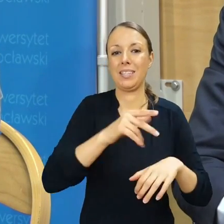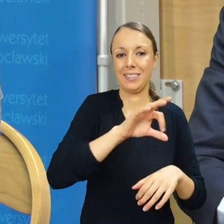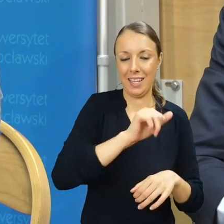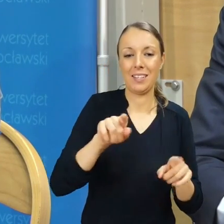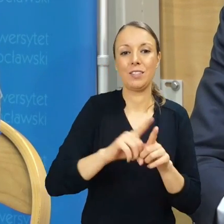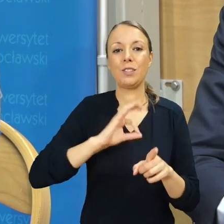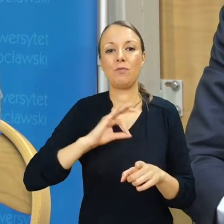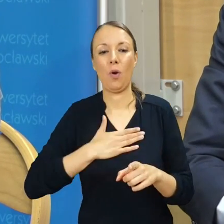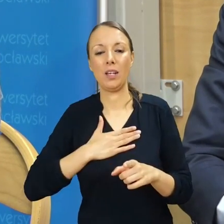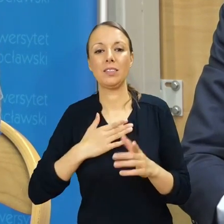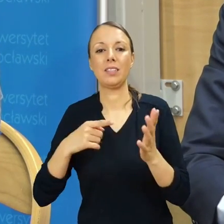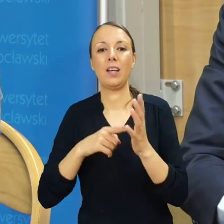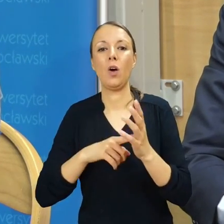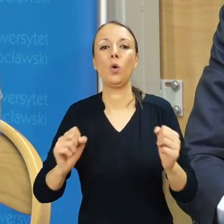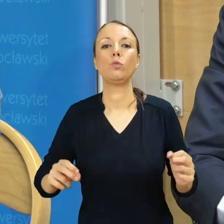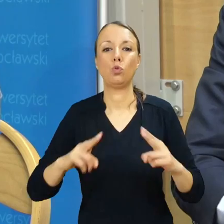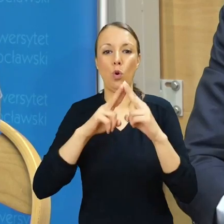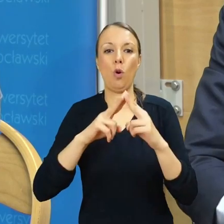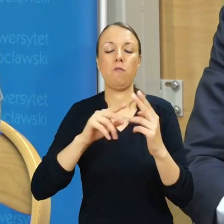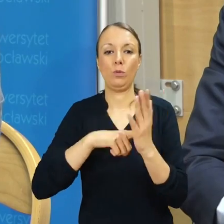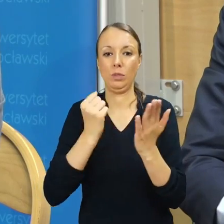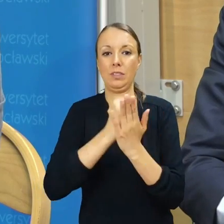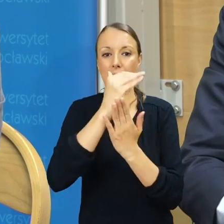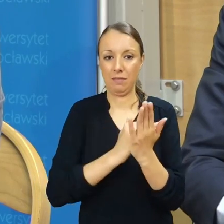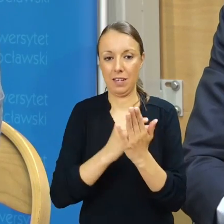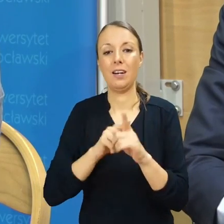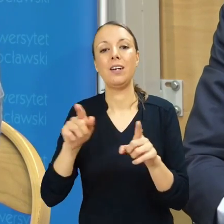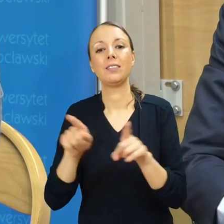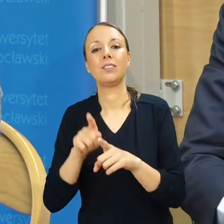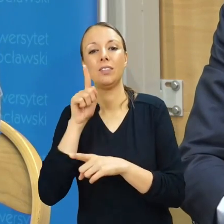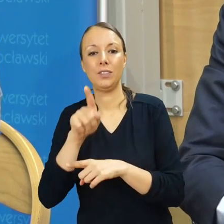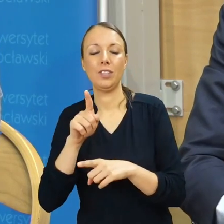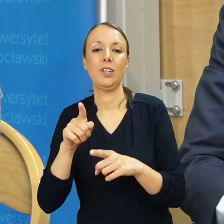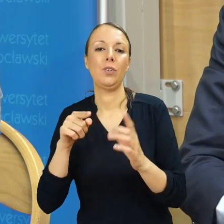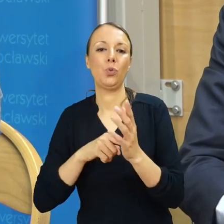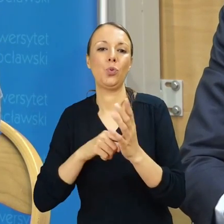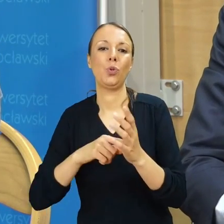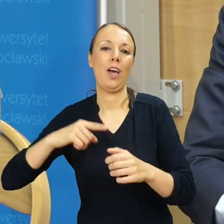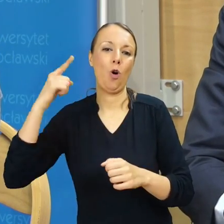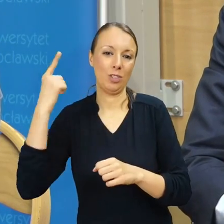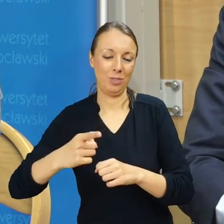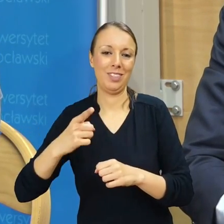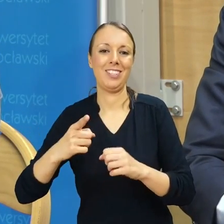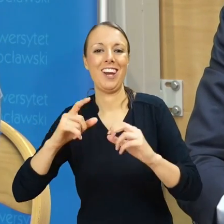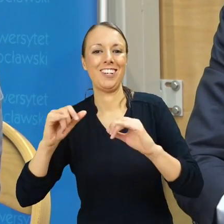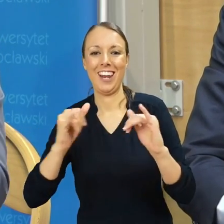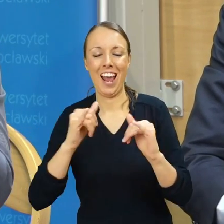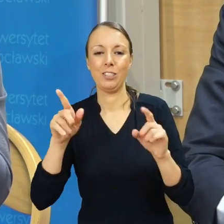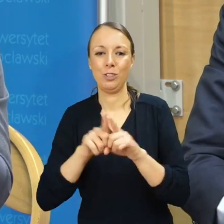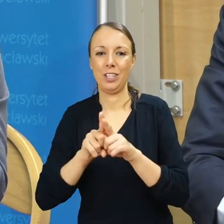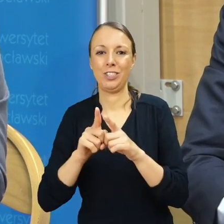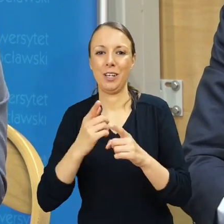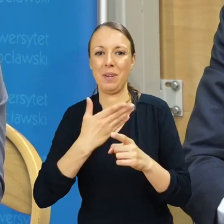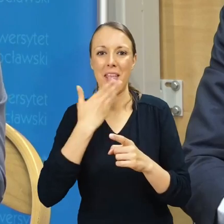i tutaj jakby z tego punktu, z tej stabilizacji orzeczeń nas też nie rozliczają w takim znaczeniu, jakby byśmy się